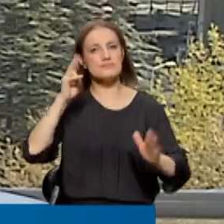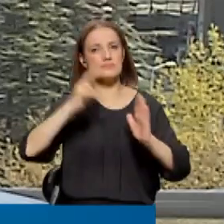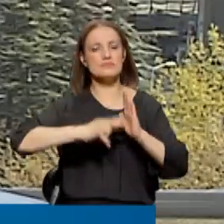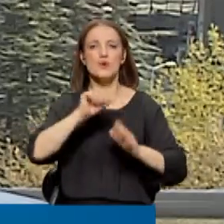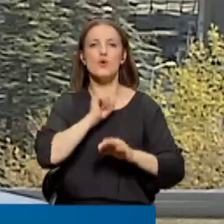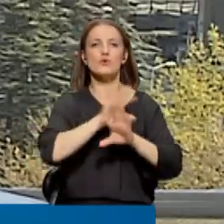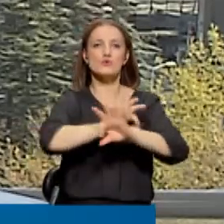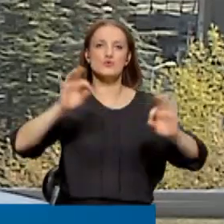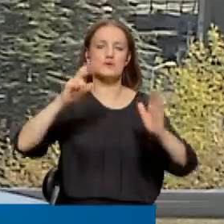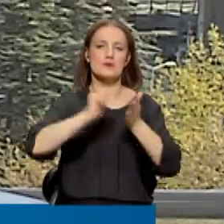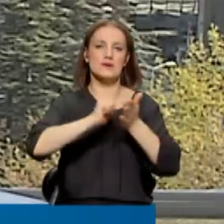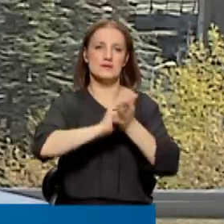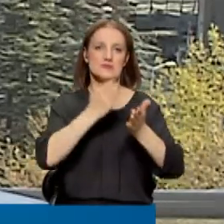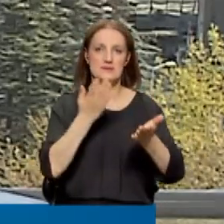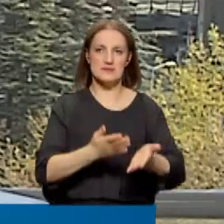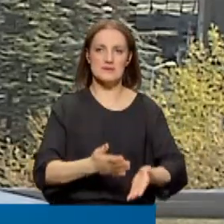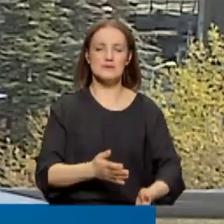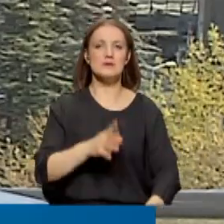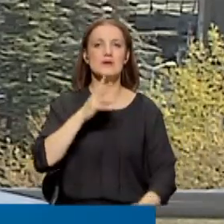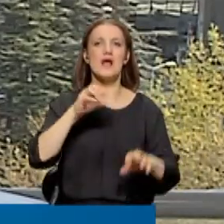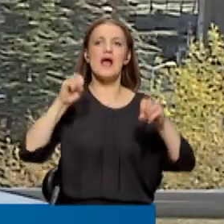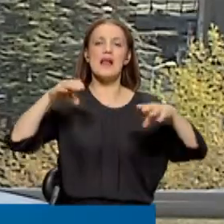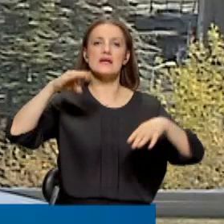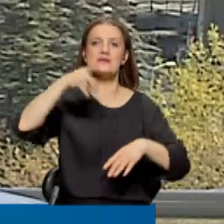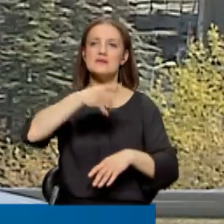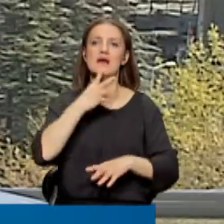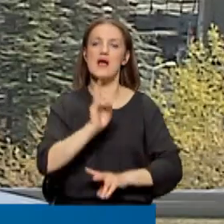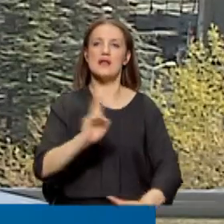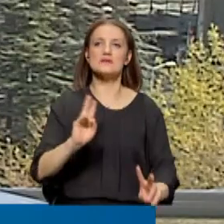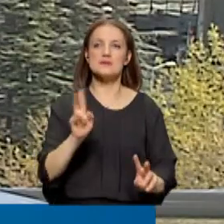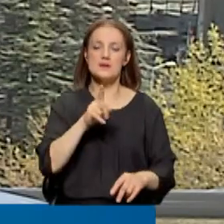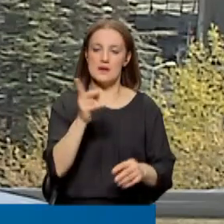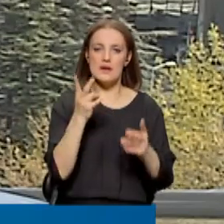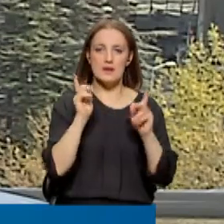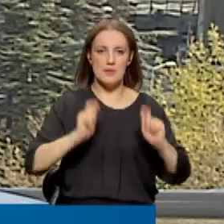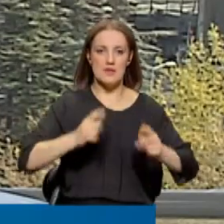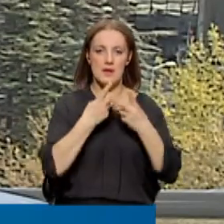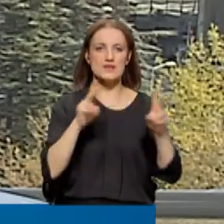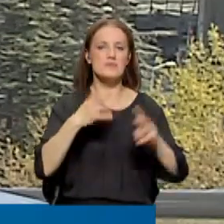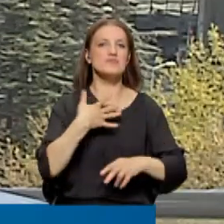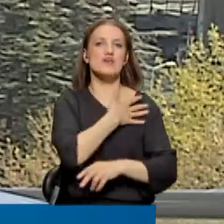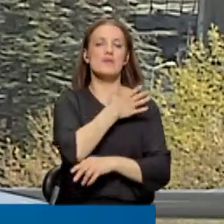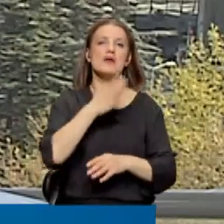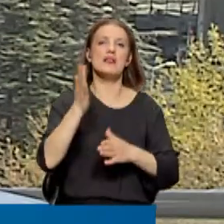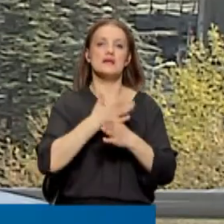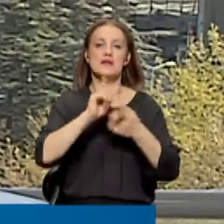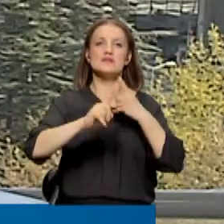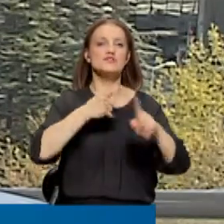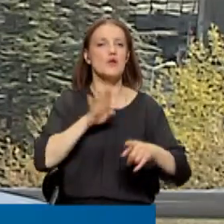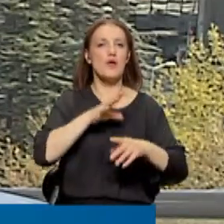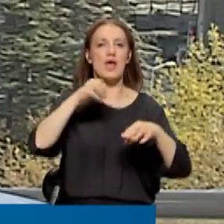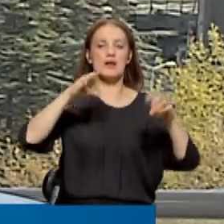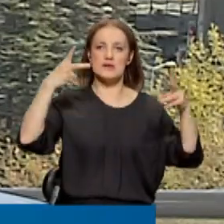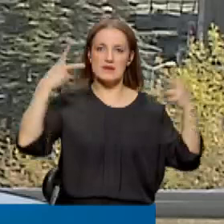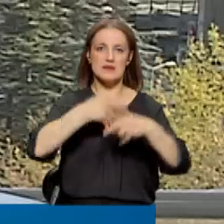bir bakalım Korkusuz Gazetesi'nden, sonra da elektrikle ilgili yapılan açıklamalar, işte CHP liderinin elektriğinin kesilmesi,